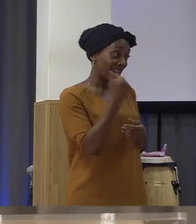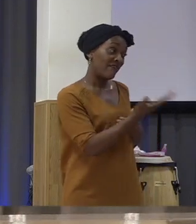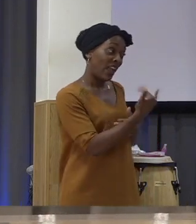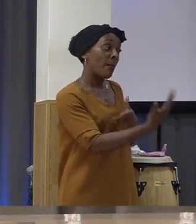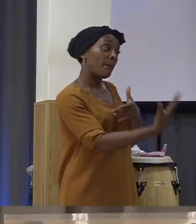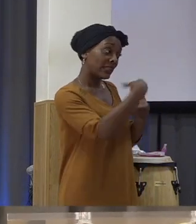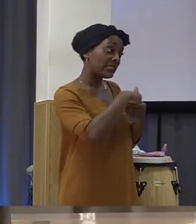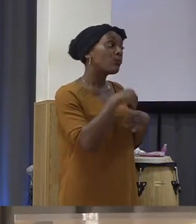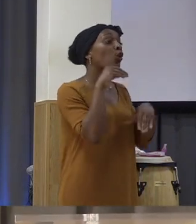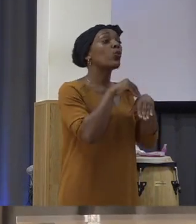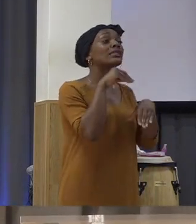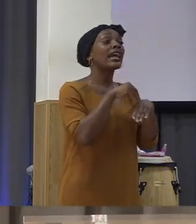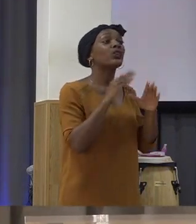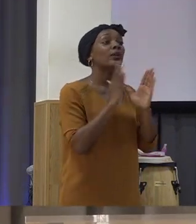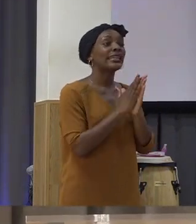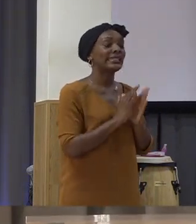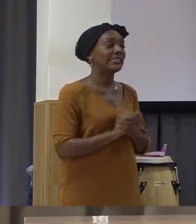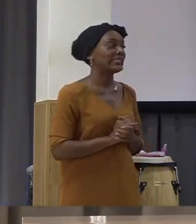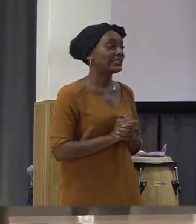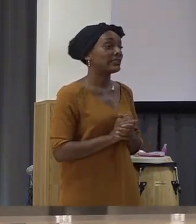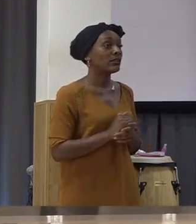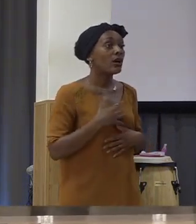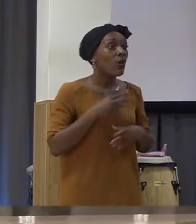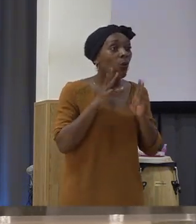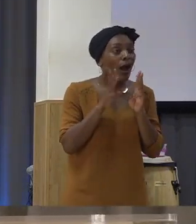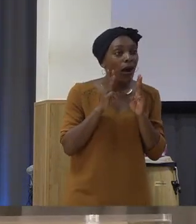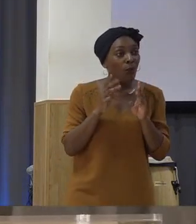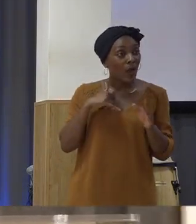l'Église. Waouh! Conseil de l'Église.